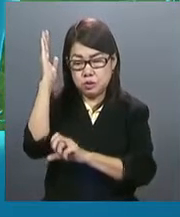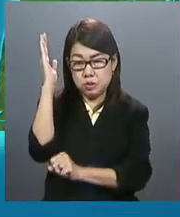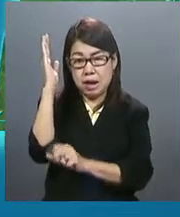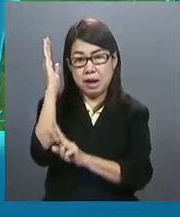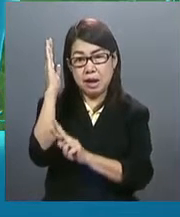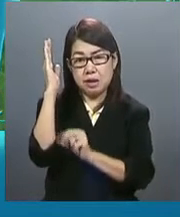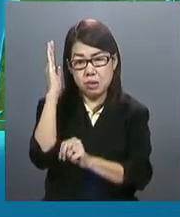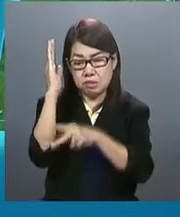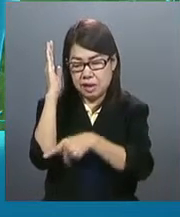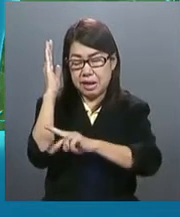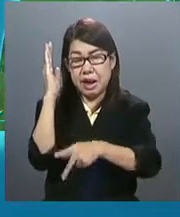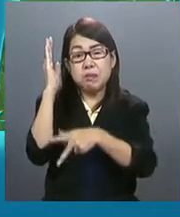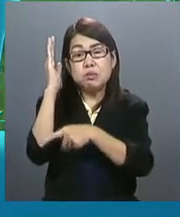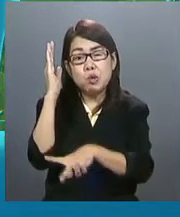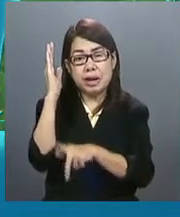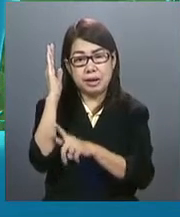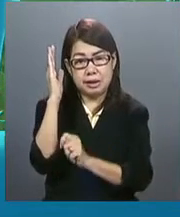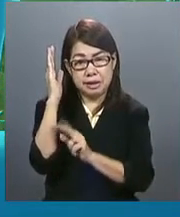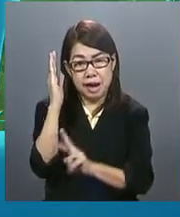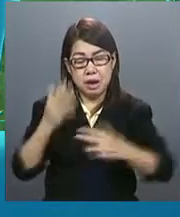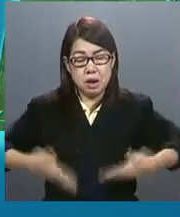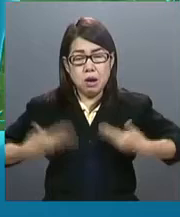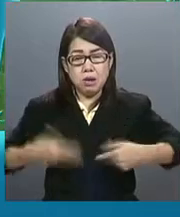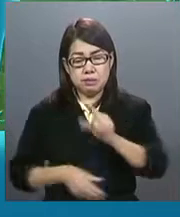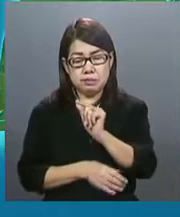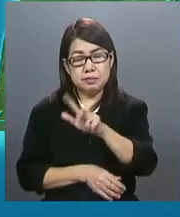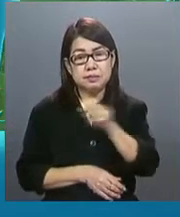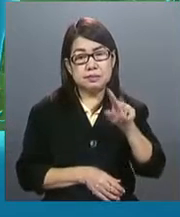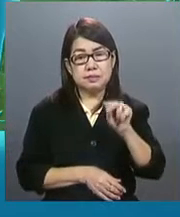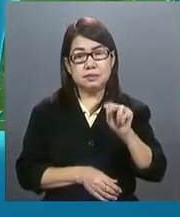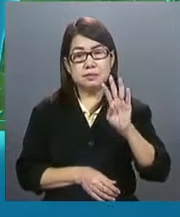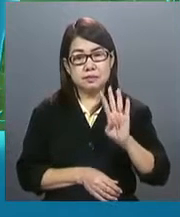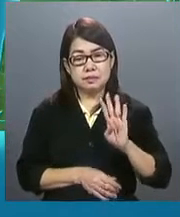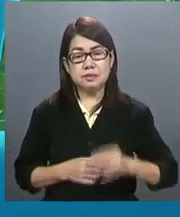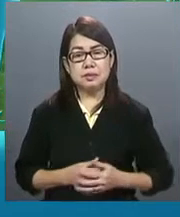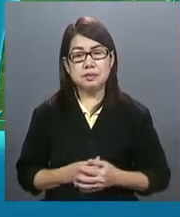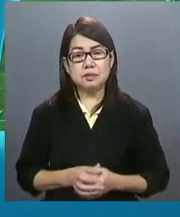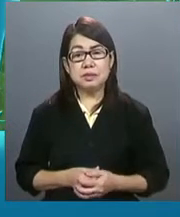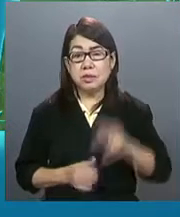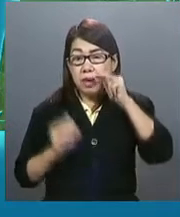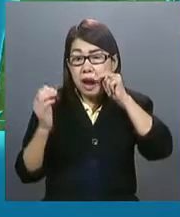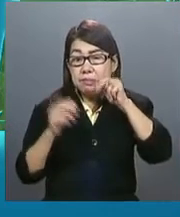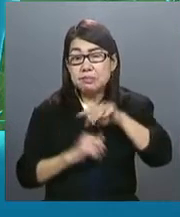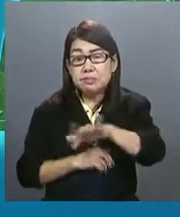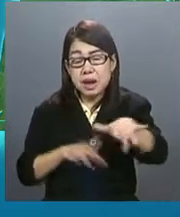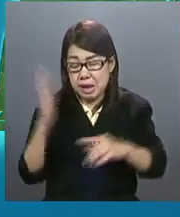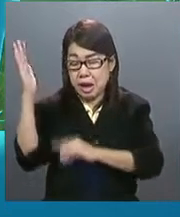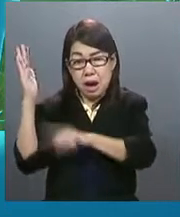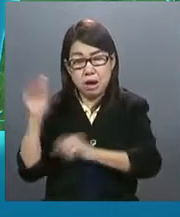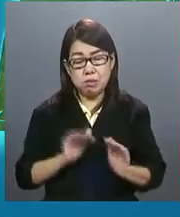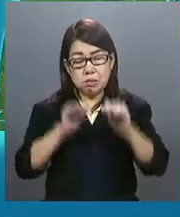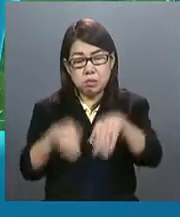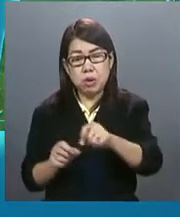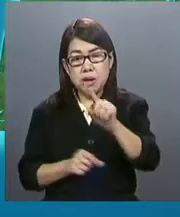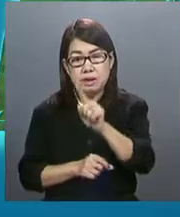าภูเก็ตกระบี่และตรังอุณหภูมิระหว่าง 23-34 องศาเซลเซียสอ่าวไทยทะเลมีคลื่นสูงประมาณ1เมตรส่ว